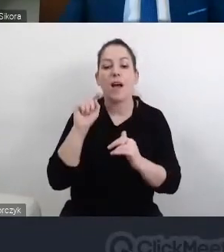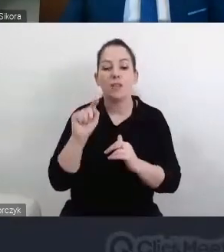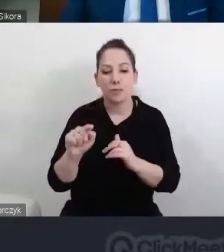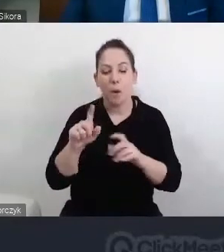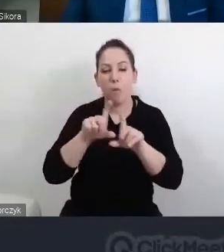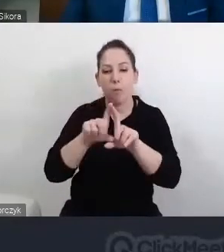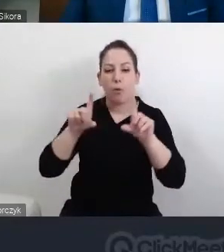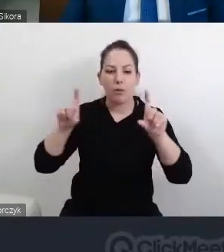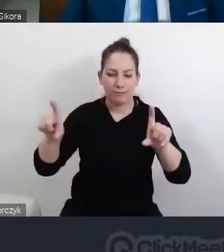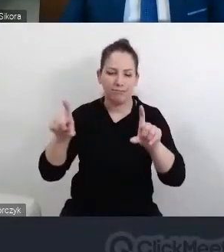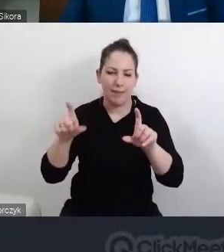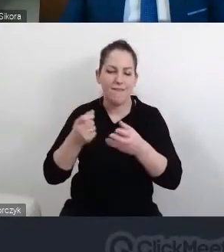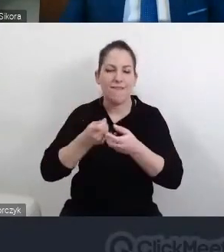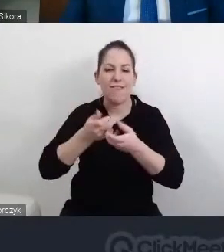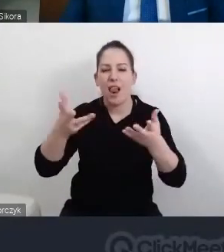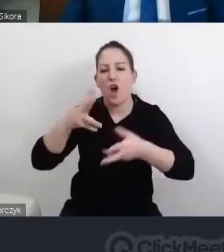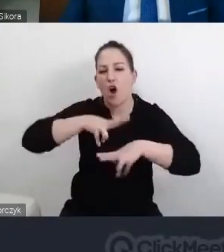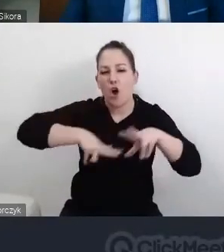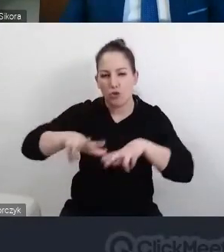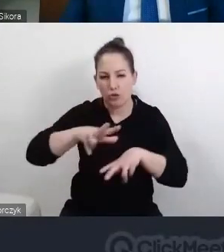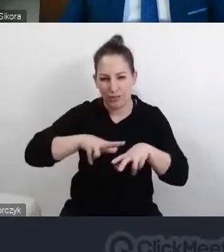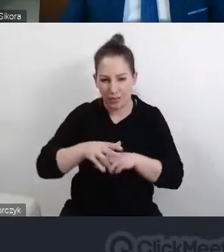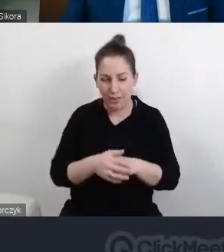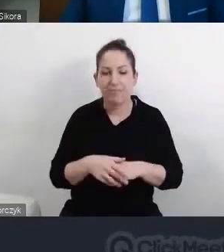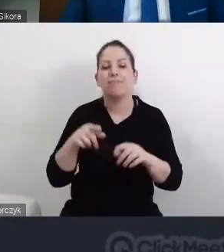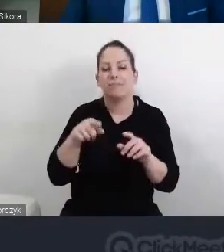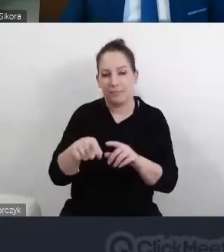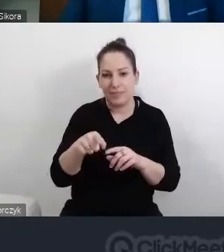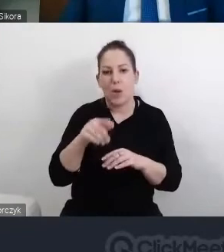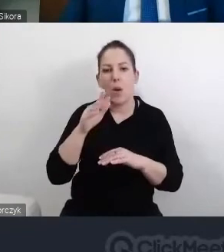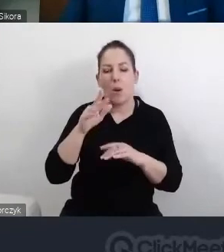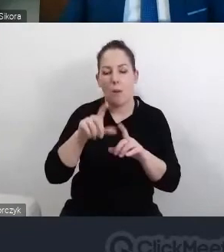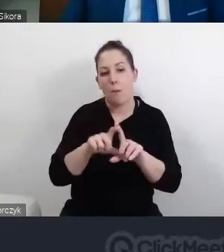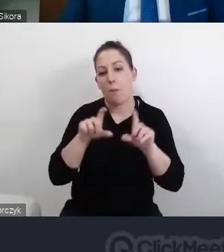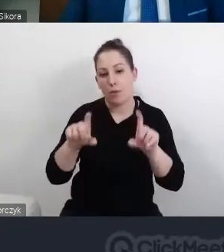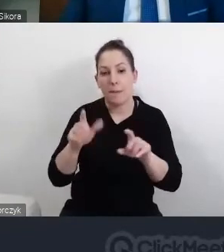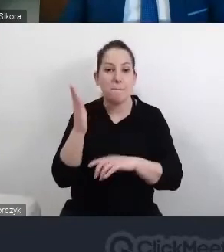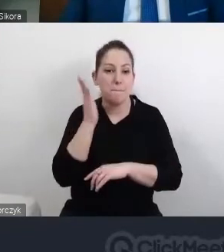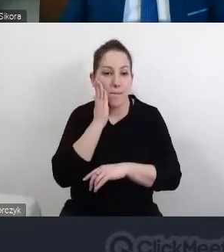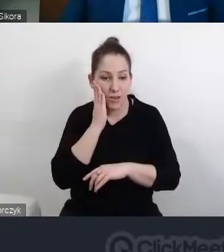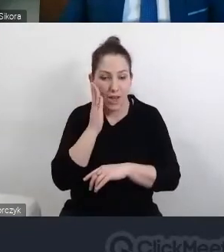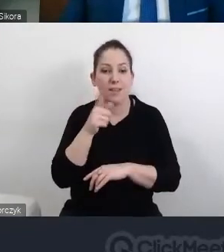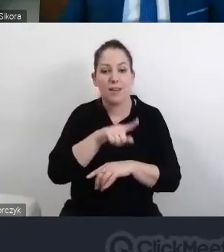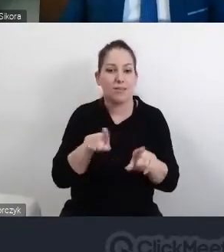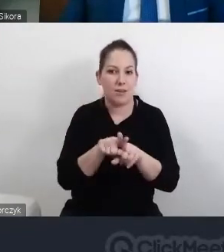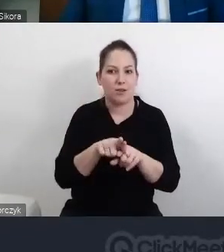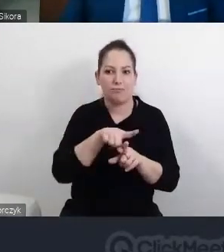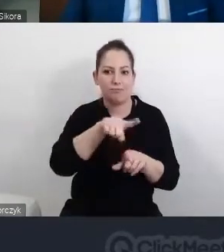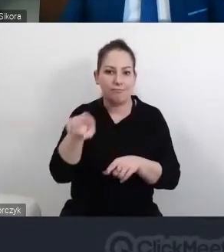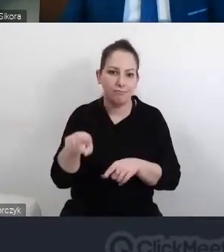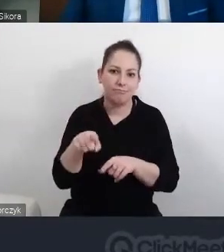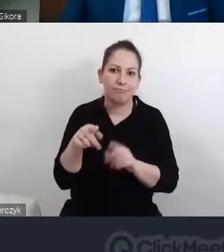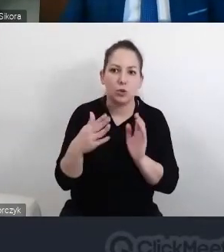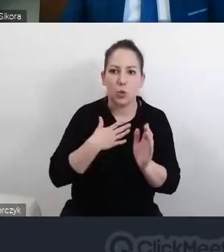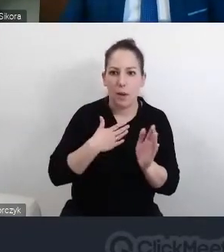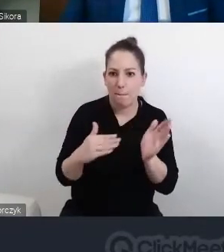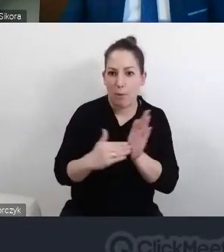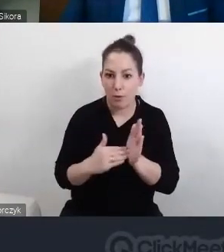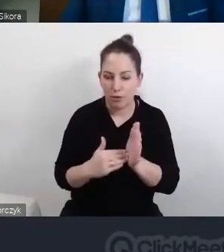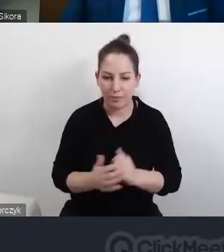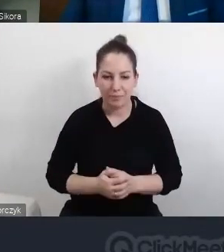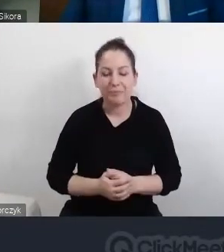budynki wielorodzinne, bo i na takie budynki, na takie mieszkanie jest bardzo duże zapotrzebowanie.